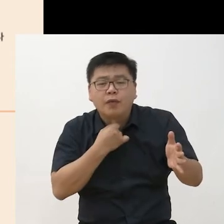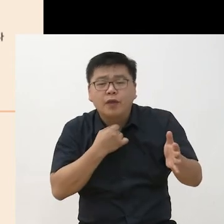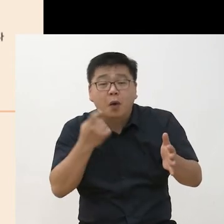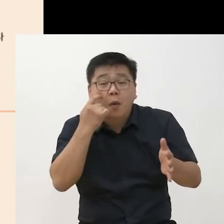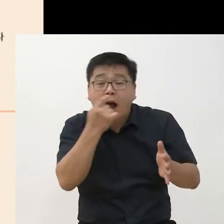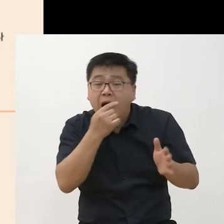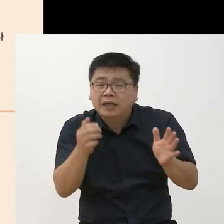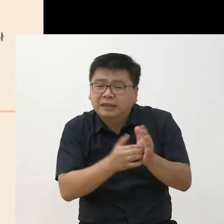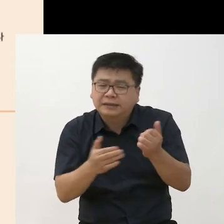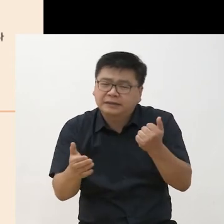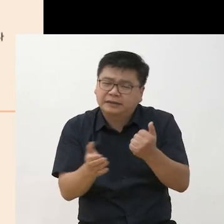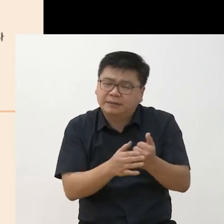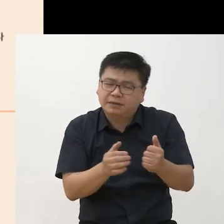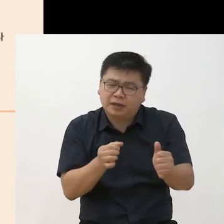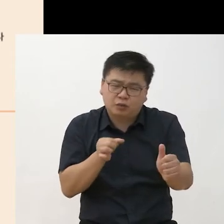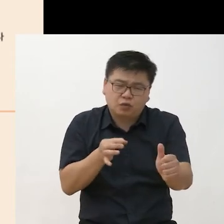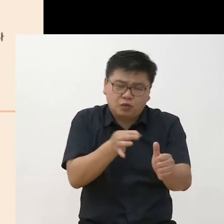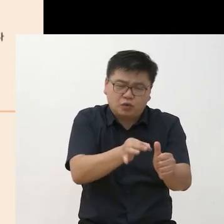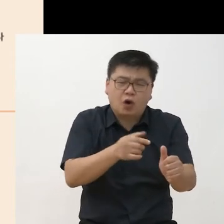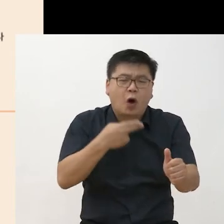것임을 이해해 주시기 바랍니다.